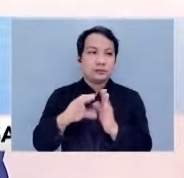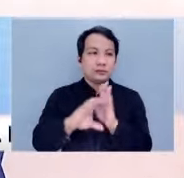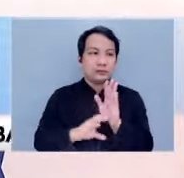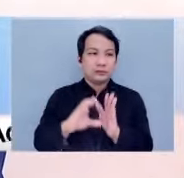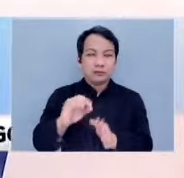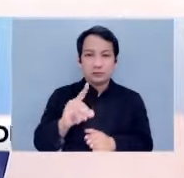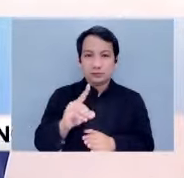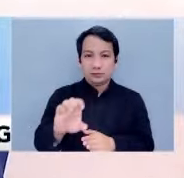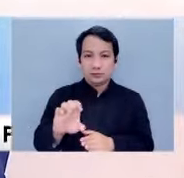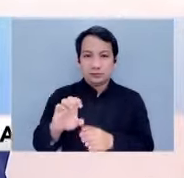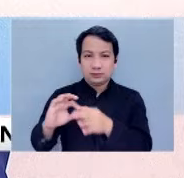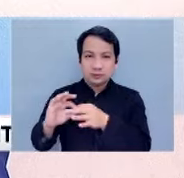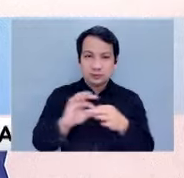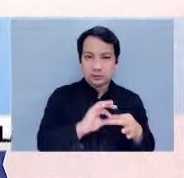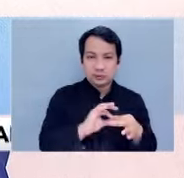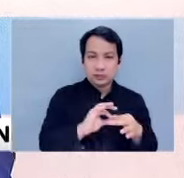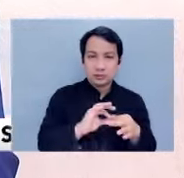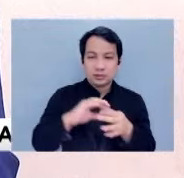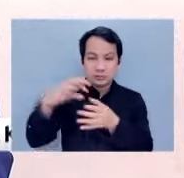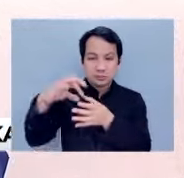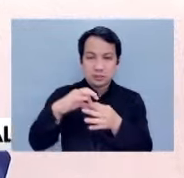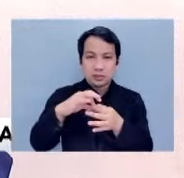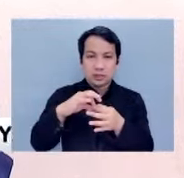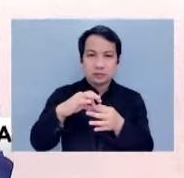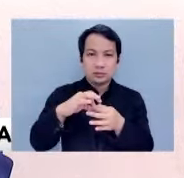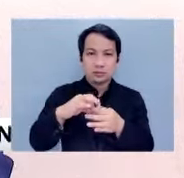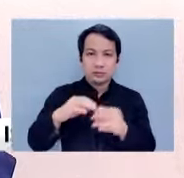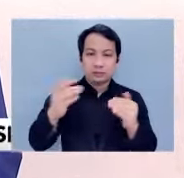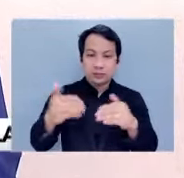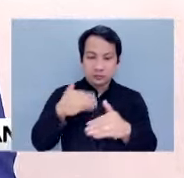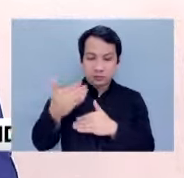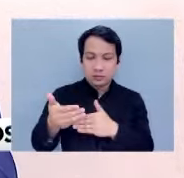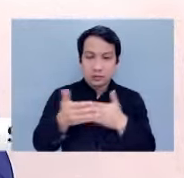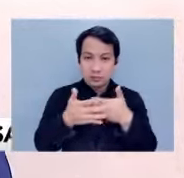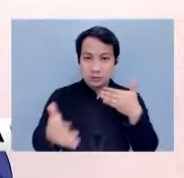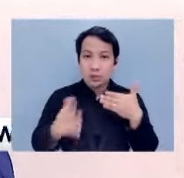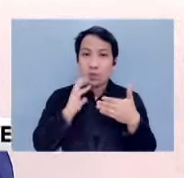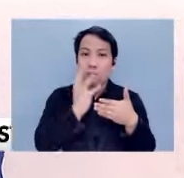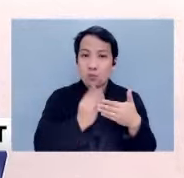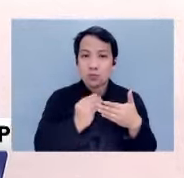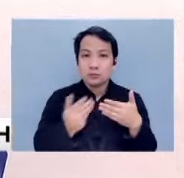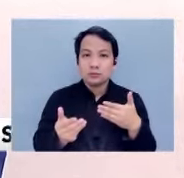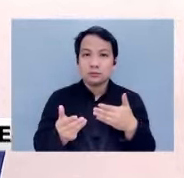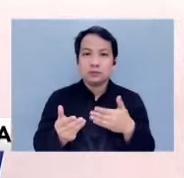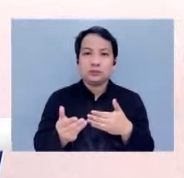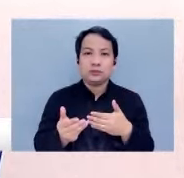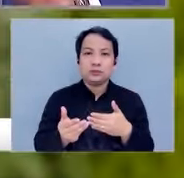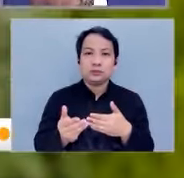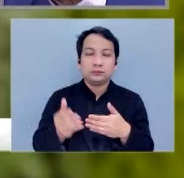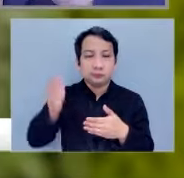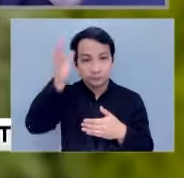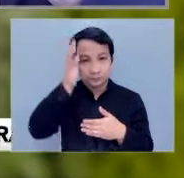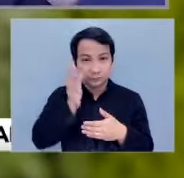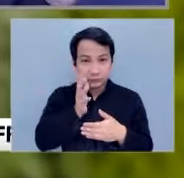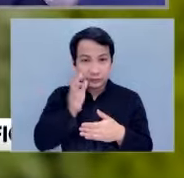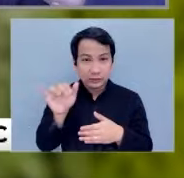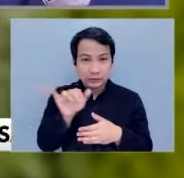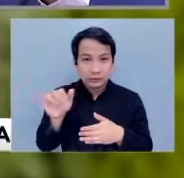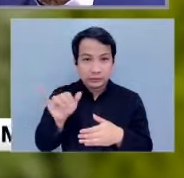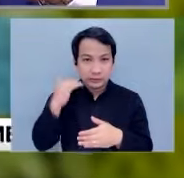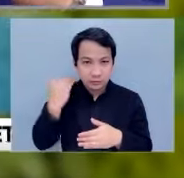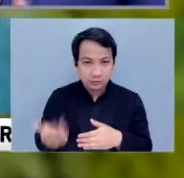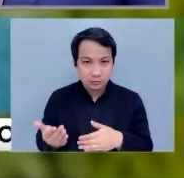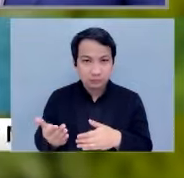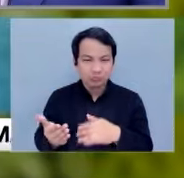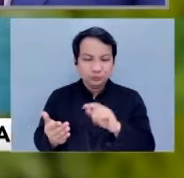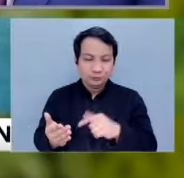ng custody o yung hierarchy, pagkakasunod-sunod. No? So yung both parents, pag nawala, ang automatic na susunod na